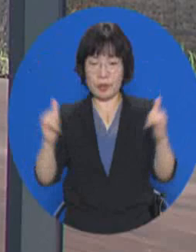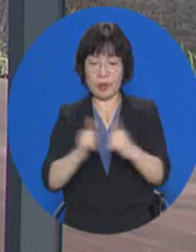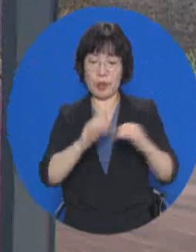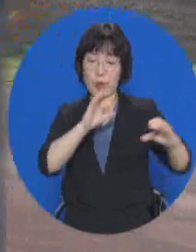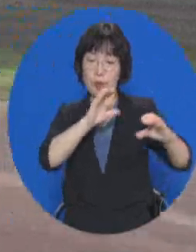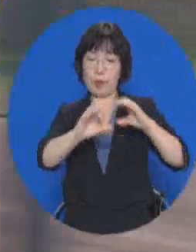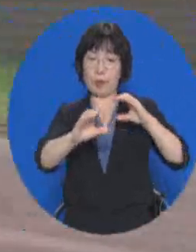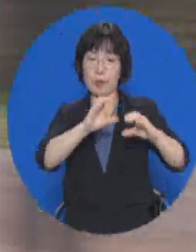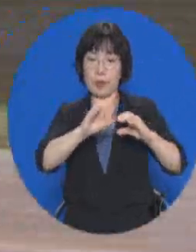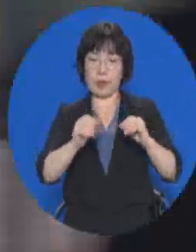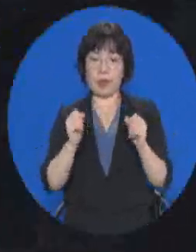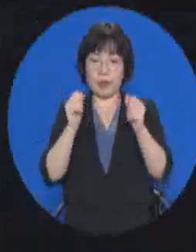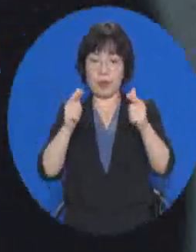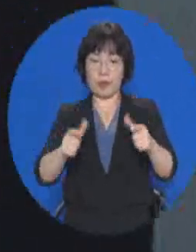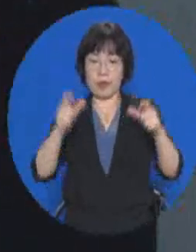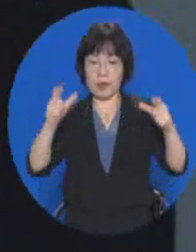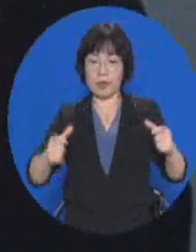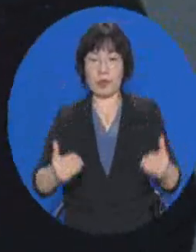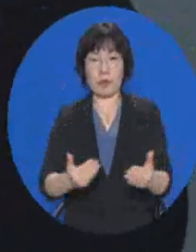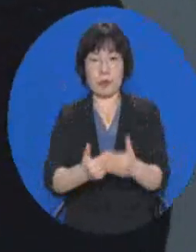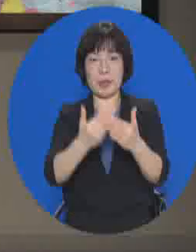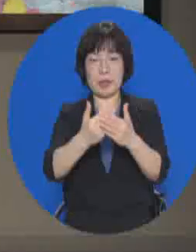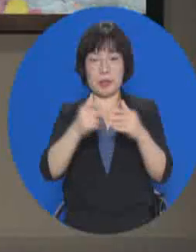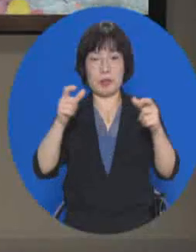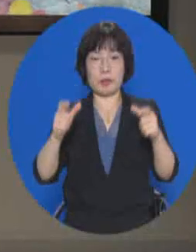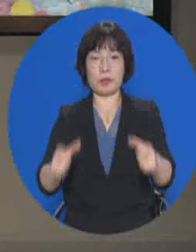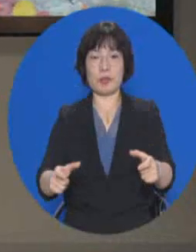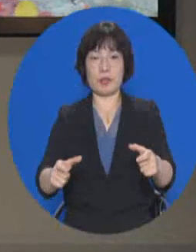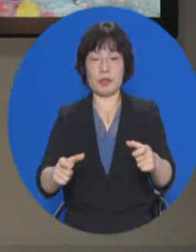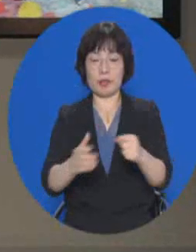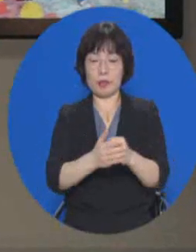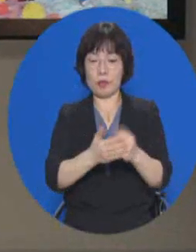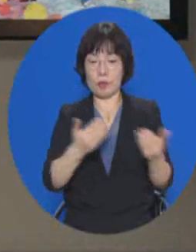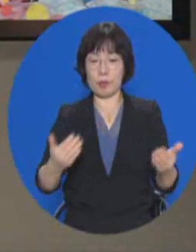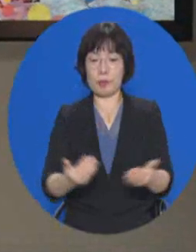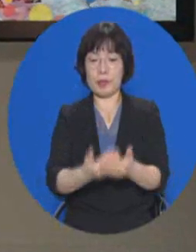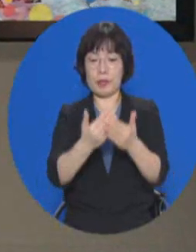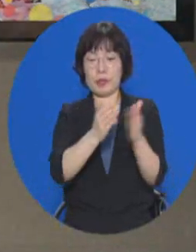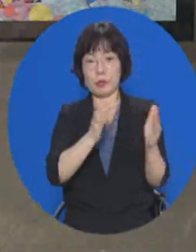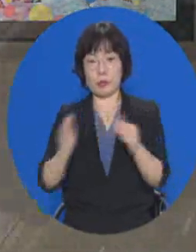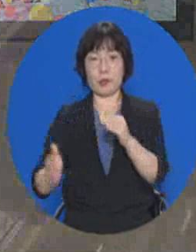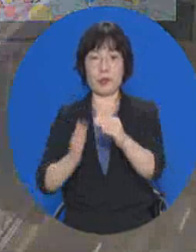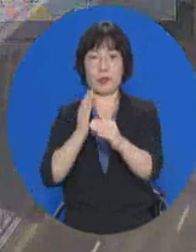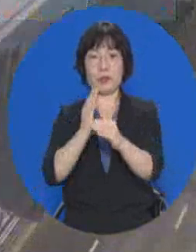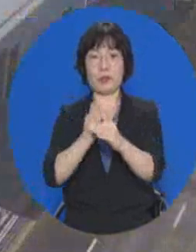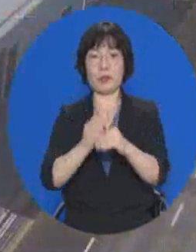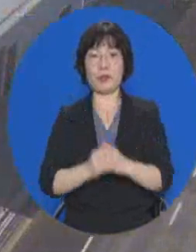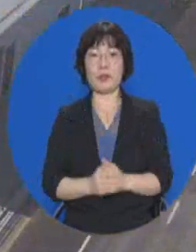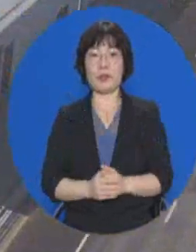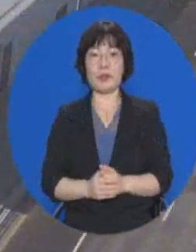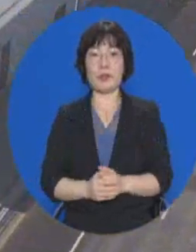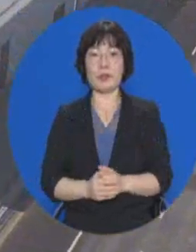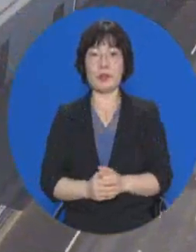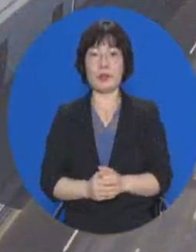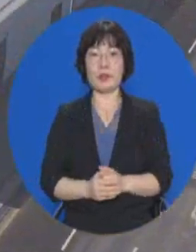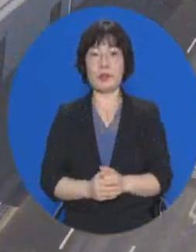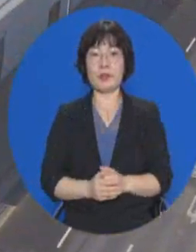미술을 매개로 소통할 수 있는 지역의 새로운 열린 공간으로 새로운 도약을 준비하고 있습니다. MBC 뉴스 김주입니다.